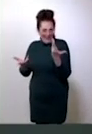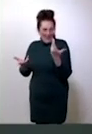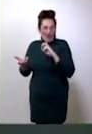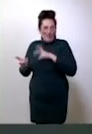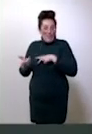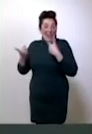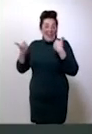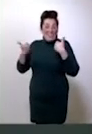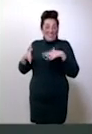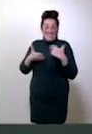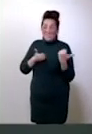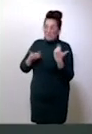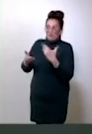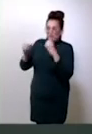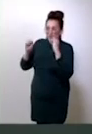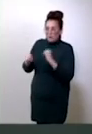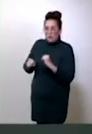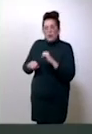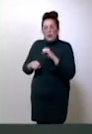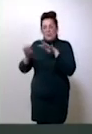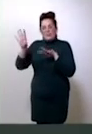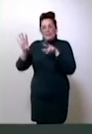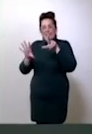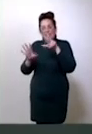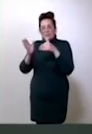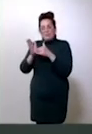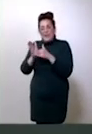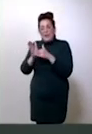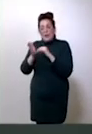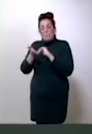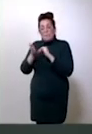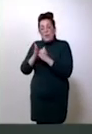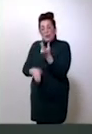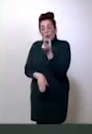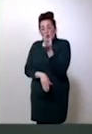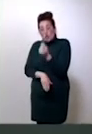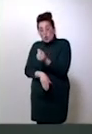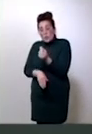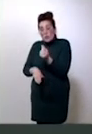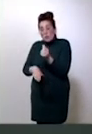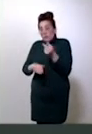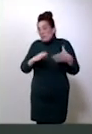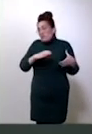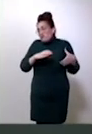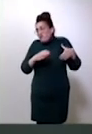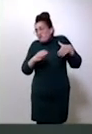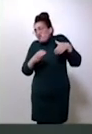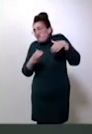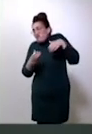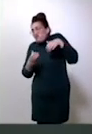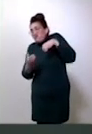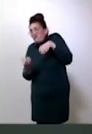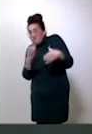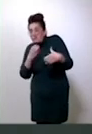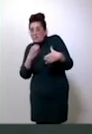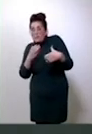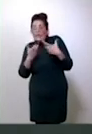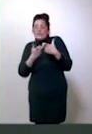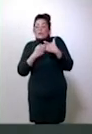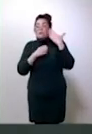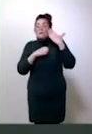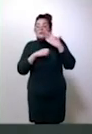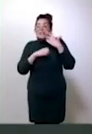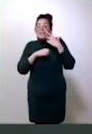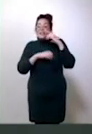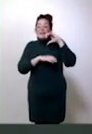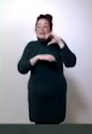c'est 93 000 mètres cubes de béton coulés en place, soit l'équivalent en émissions de gaz à effet de serre de 320 allers-retours entre